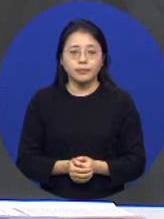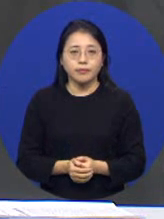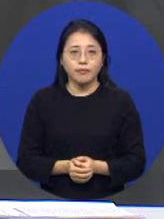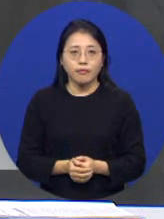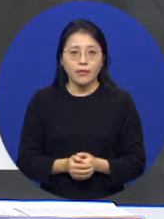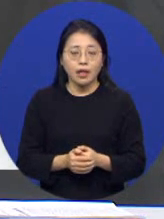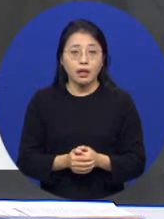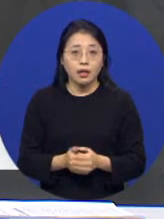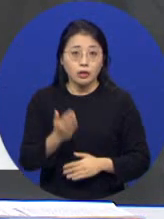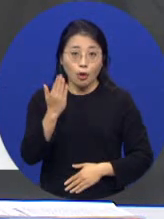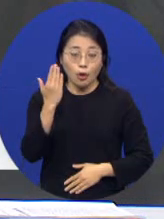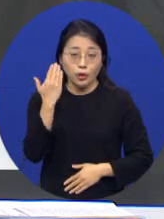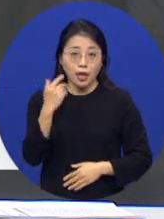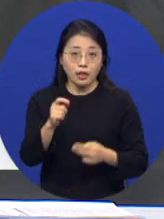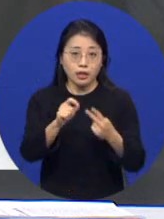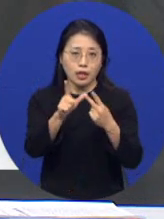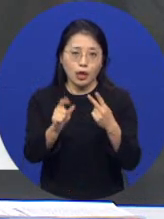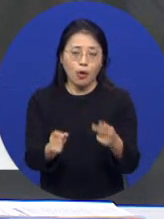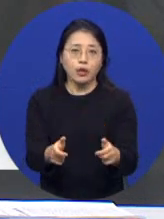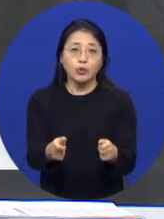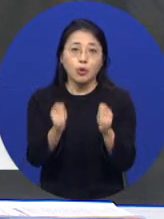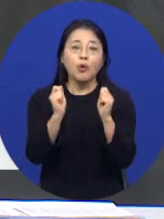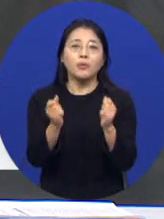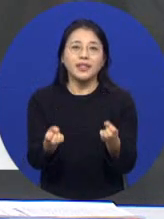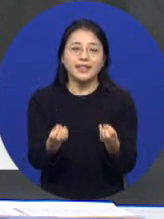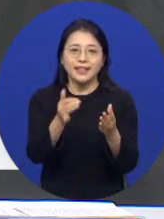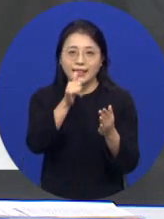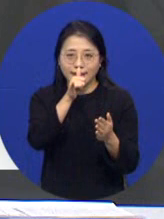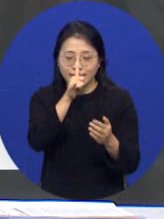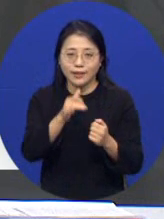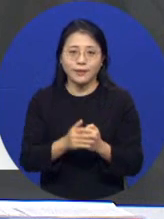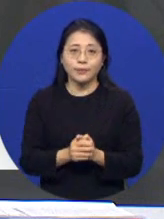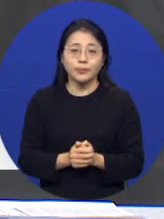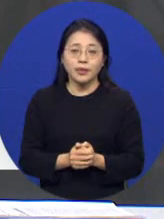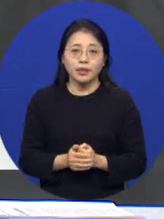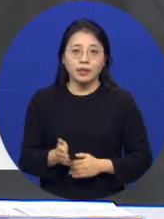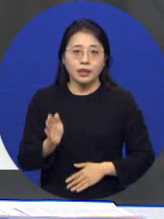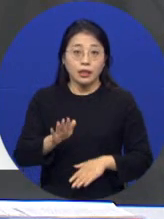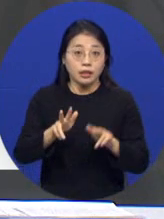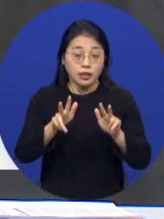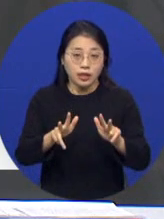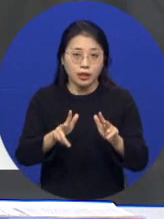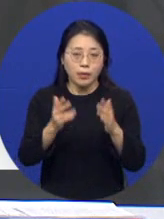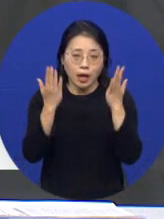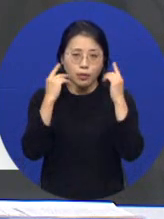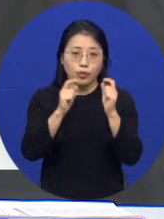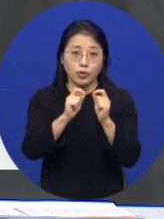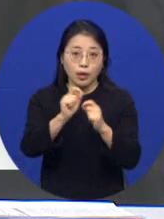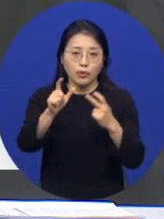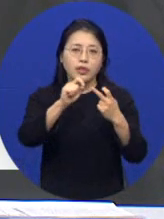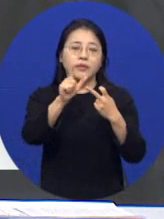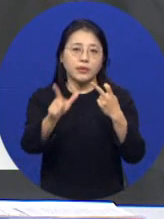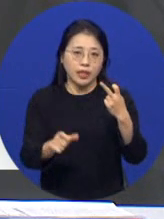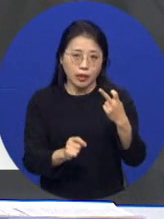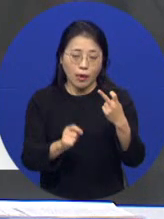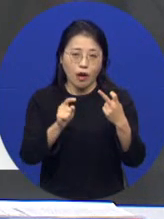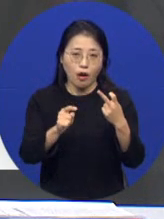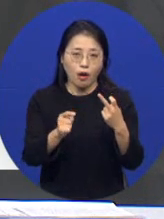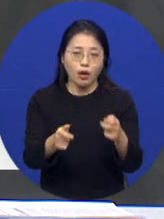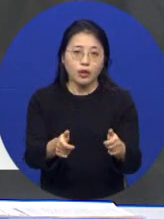이제 2월 졸업식이란 말도 옛말이 됐습니다. 각급 학교들이 12월에 졸업식과 수료식을